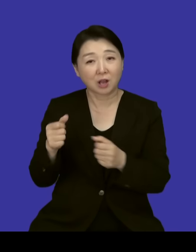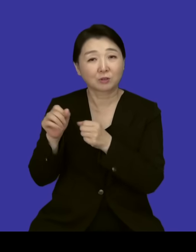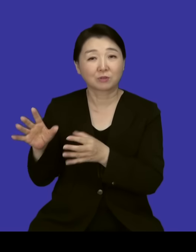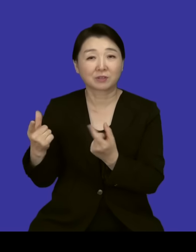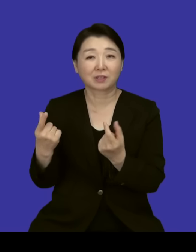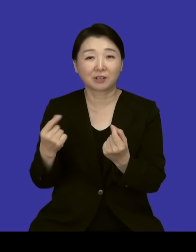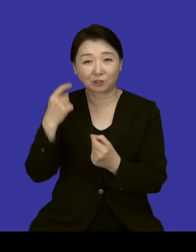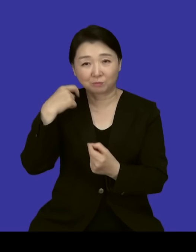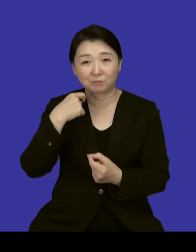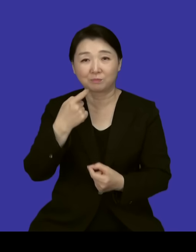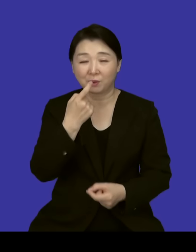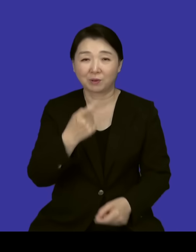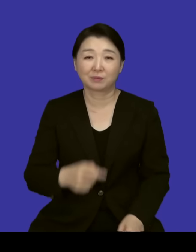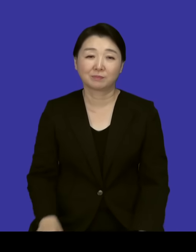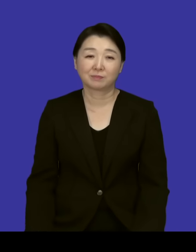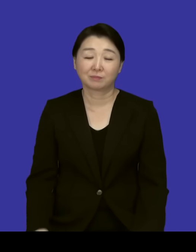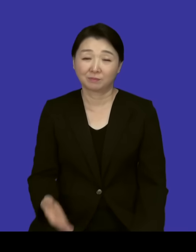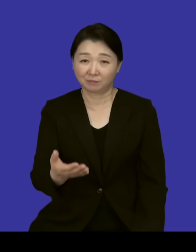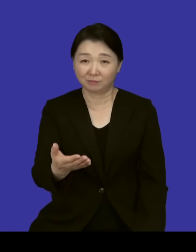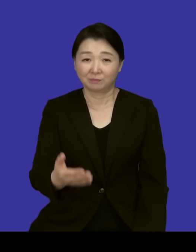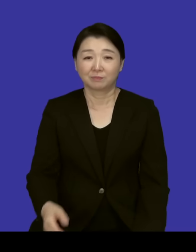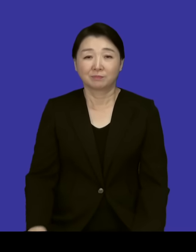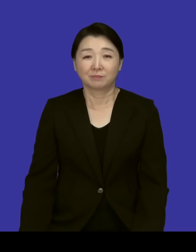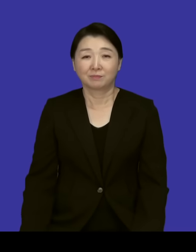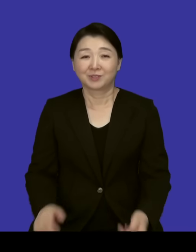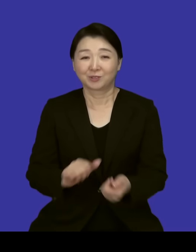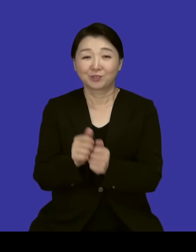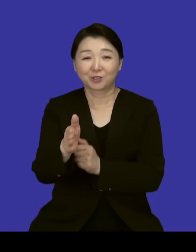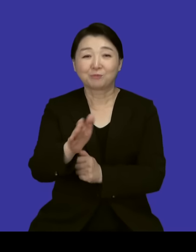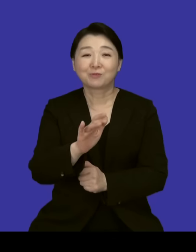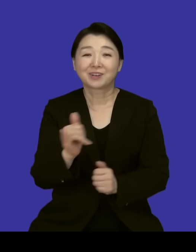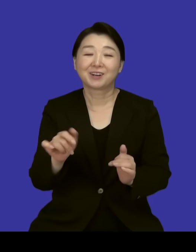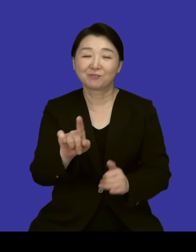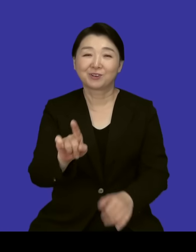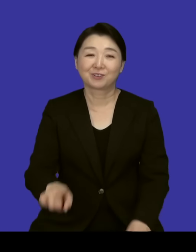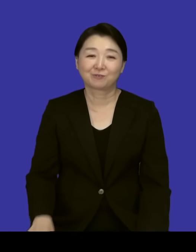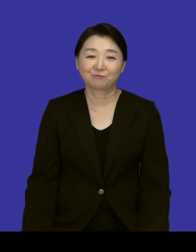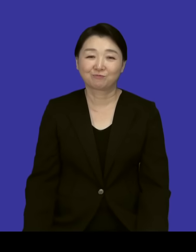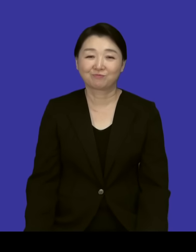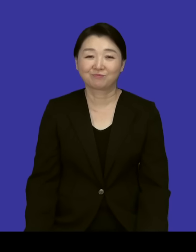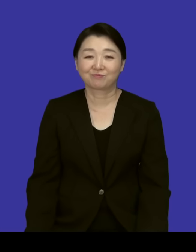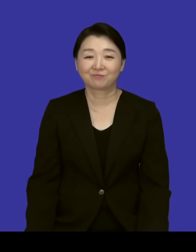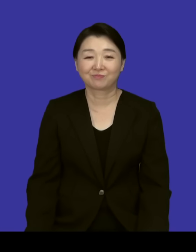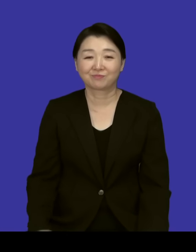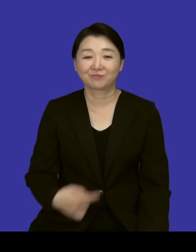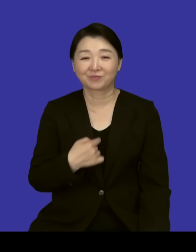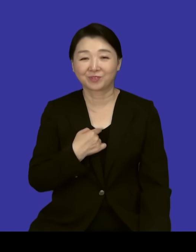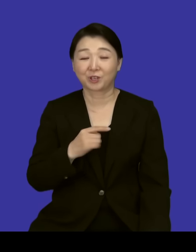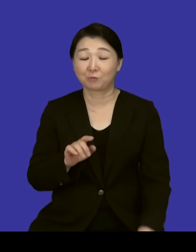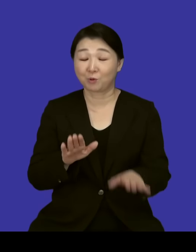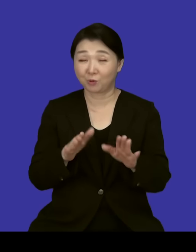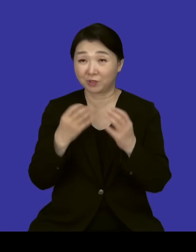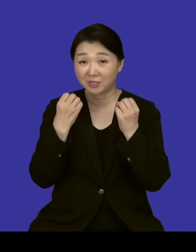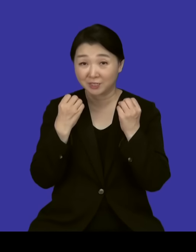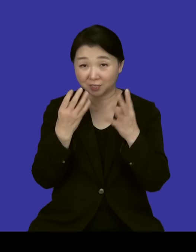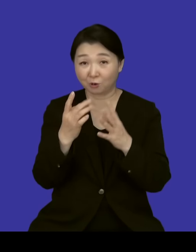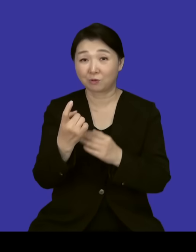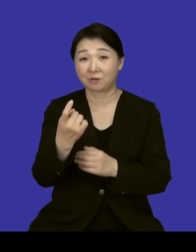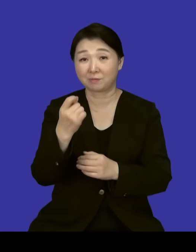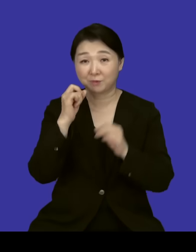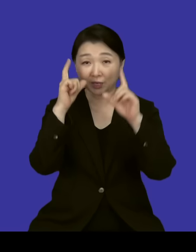이런 네. 걸 배웠습니다. 네, 우리 방규 형제 주식 전문가로서. 네, 아니 제가 오늘 새로운 걸